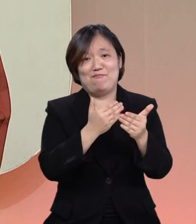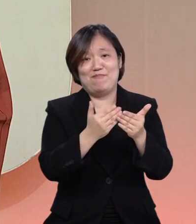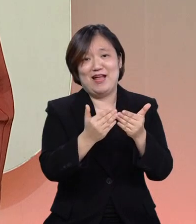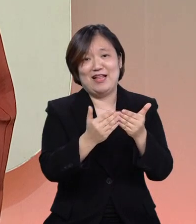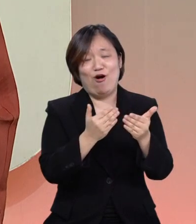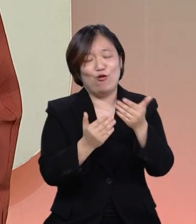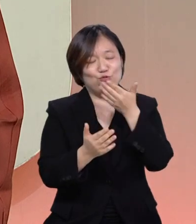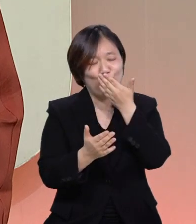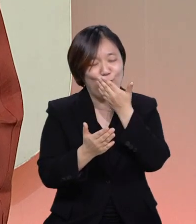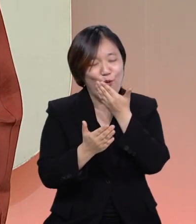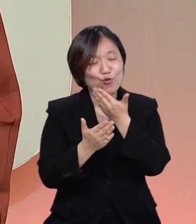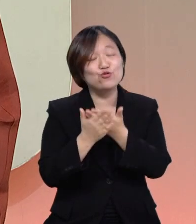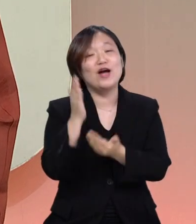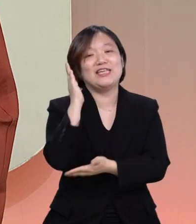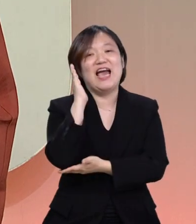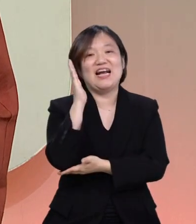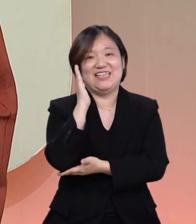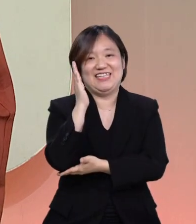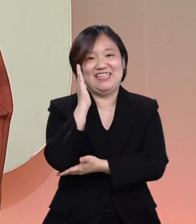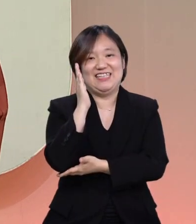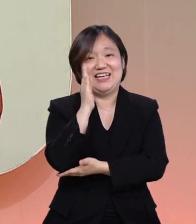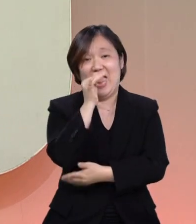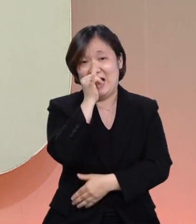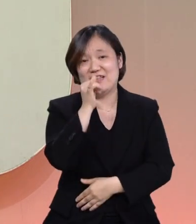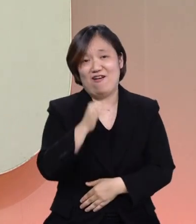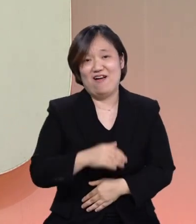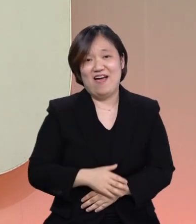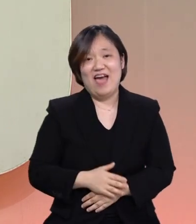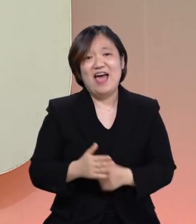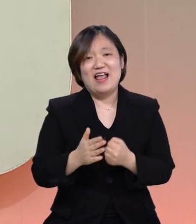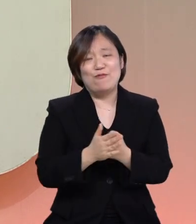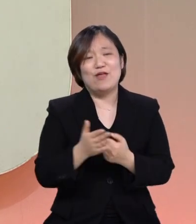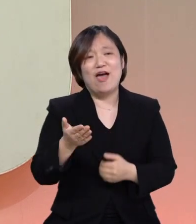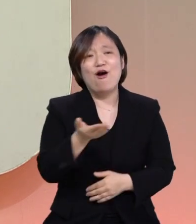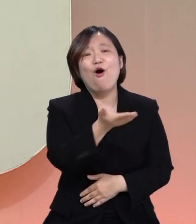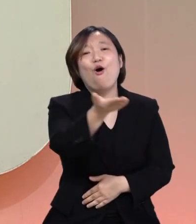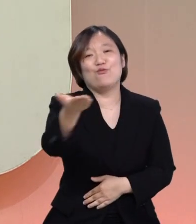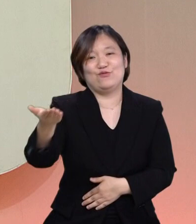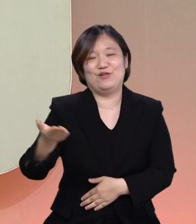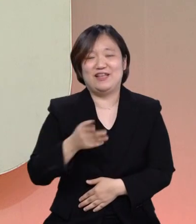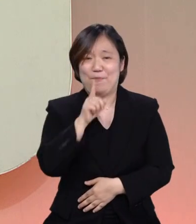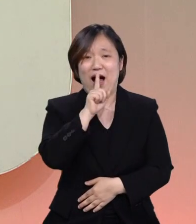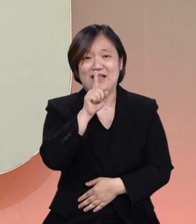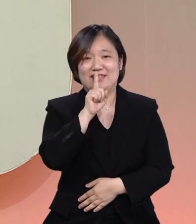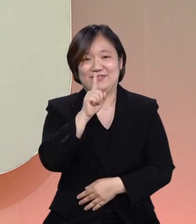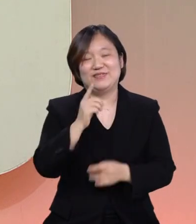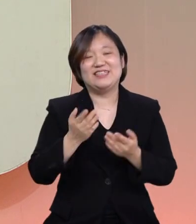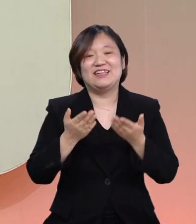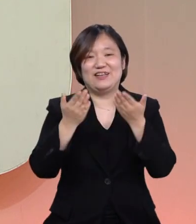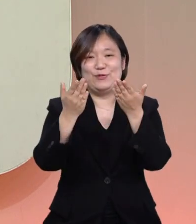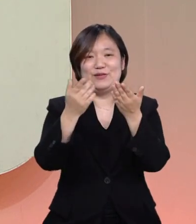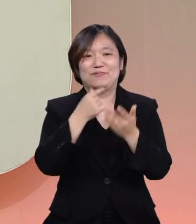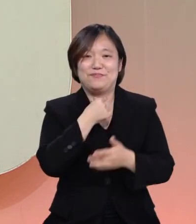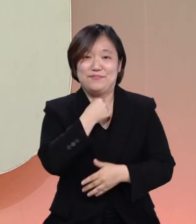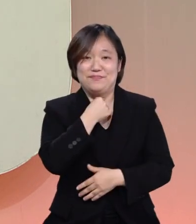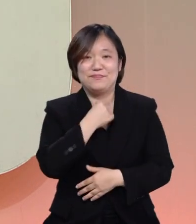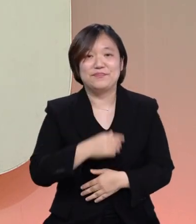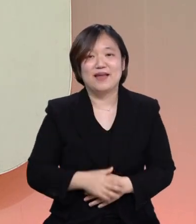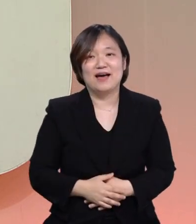그런 소중한 말씀이 있기에 제가 오늘 여러분들에게 대신 전날까 합니다